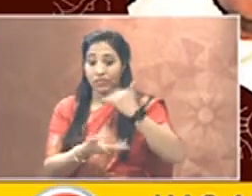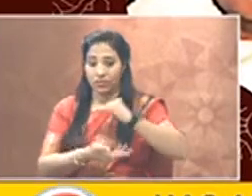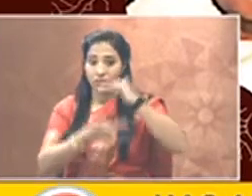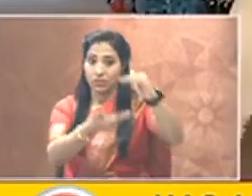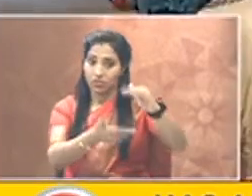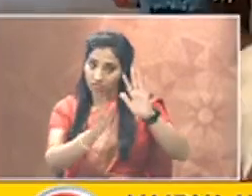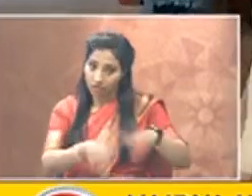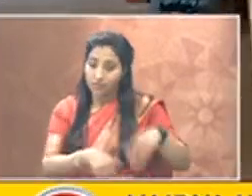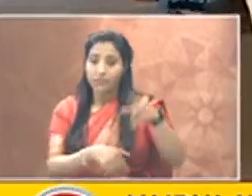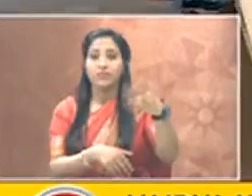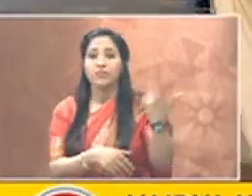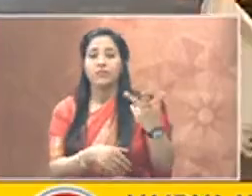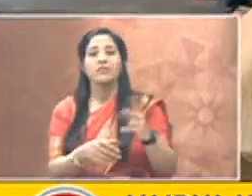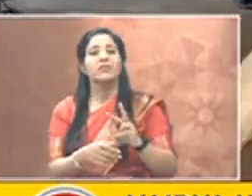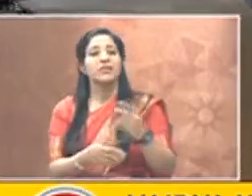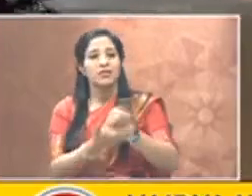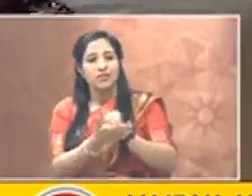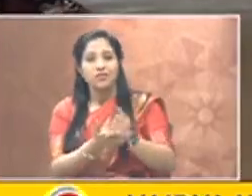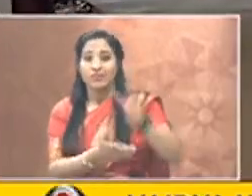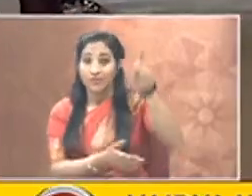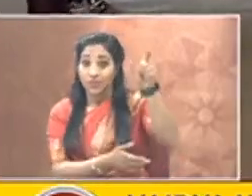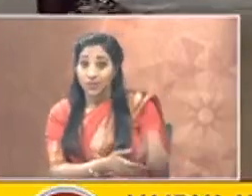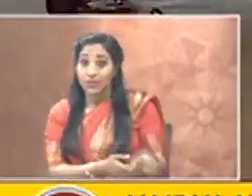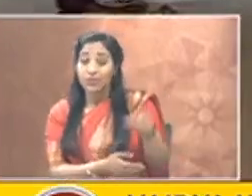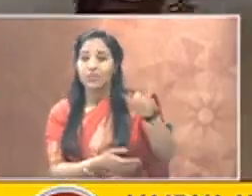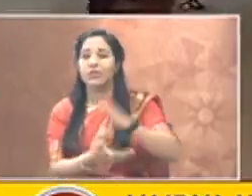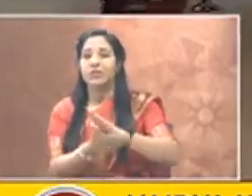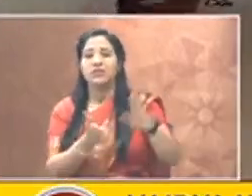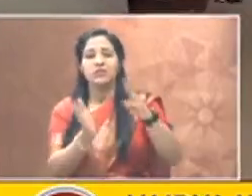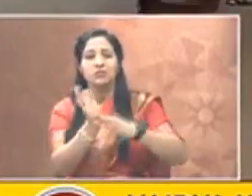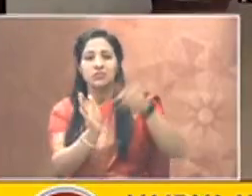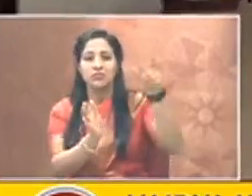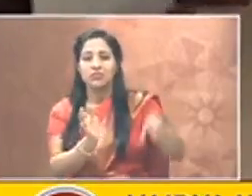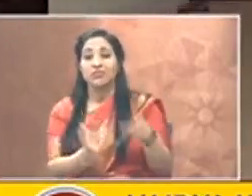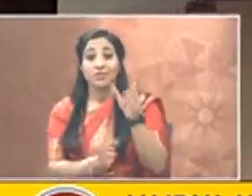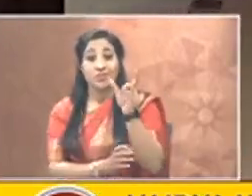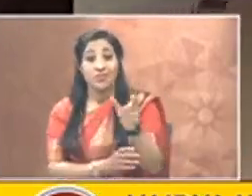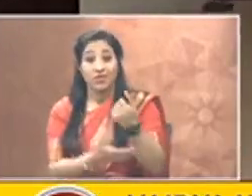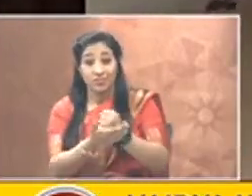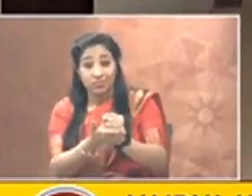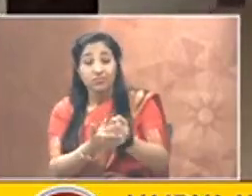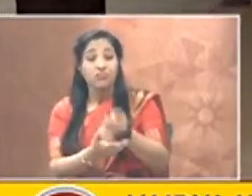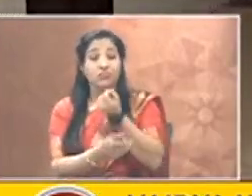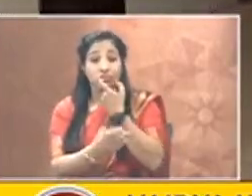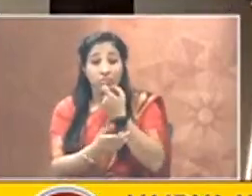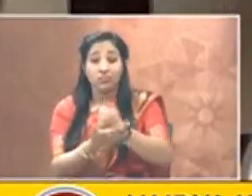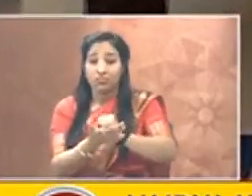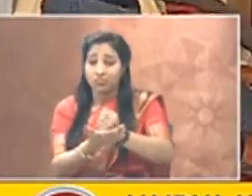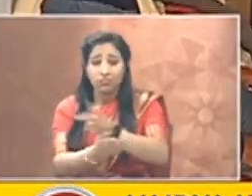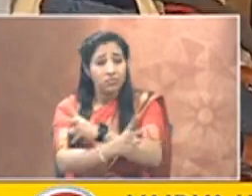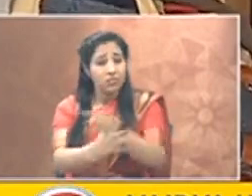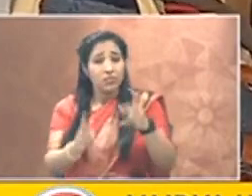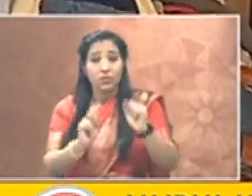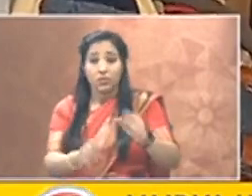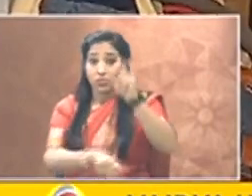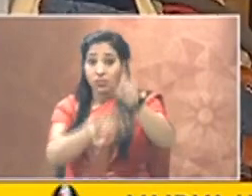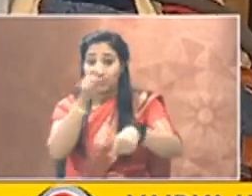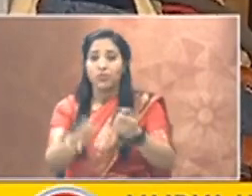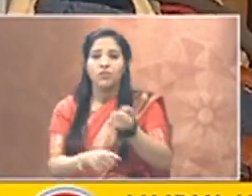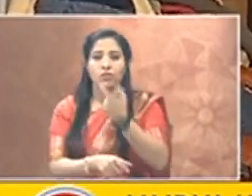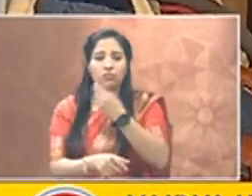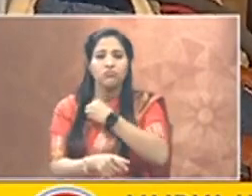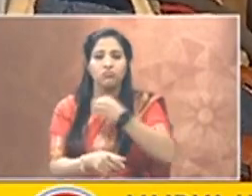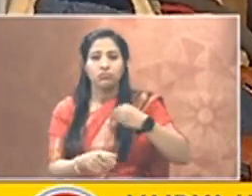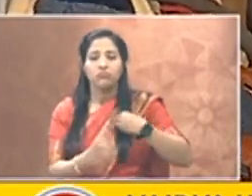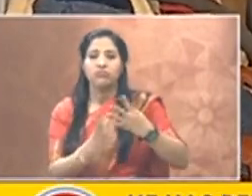है। वैद्यराज हेमचंद मांझी भी आयुष चिकित्सा पद्धति की मदद से लोगों का इलाज